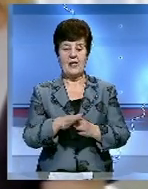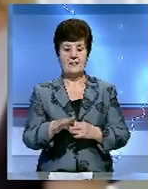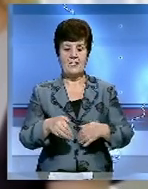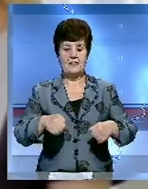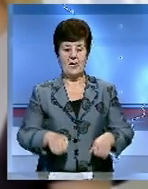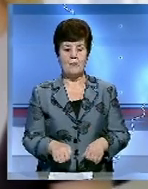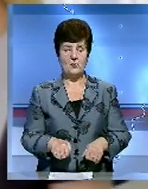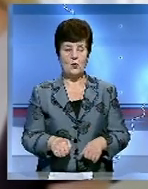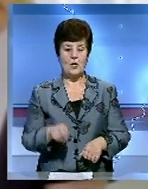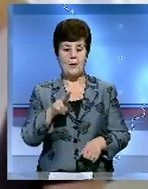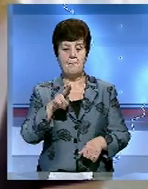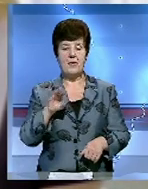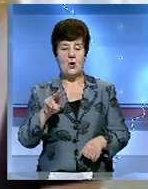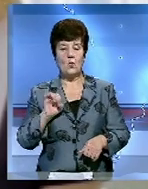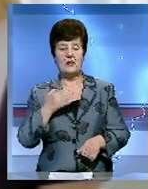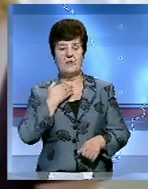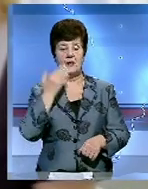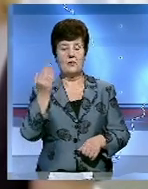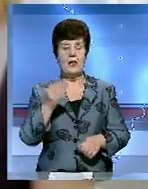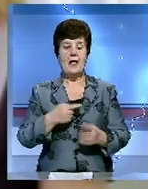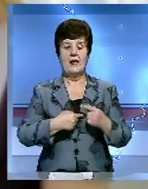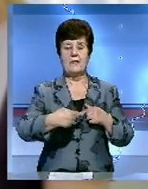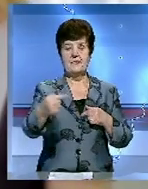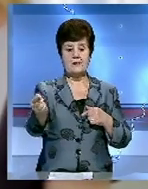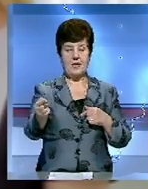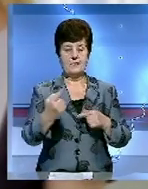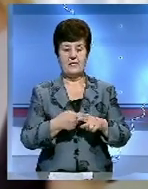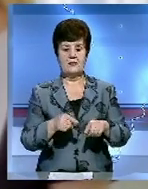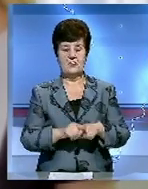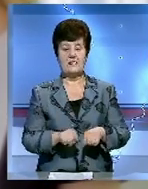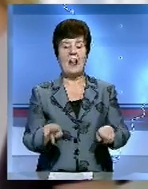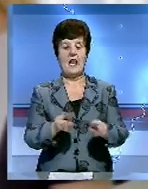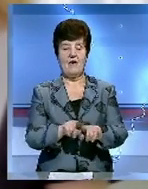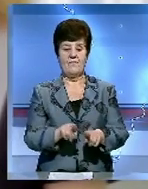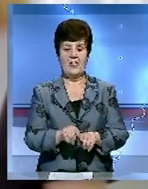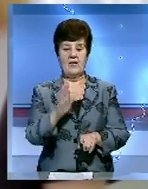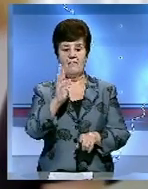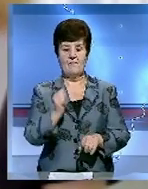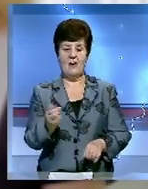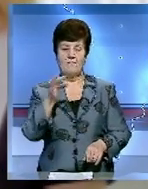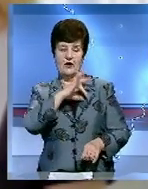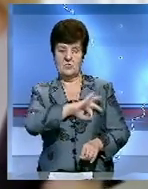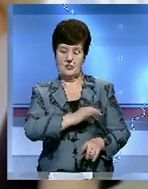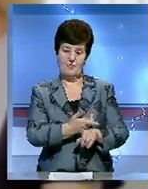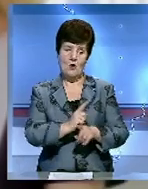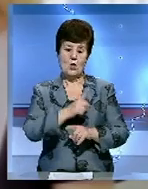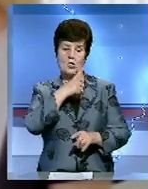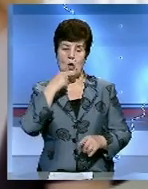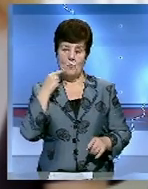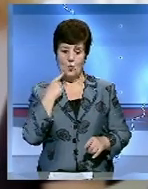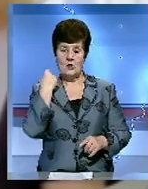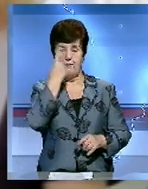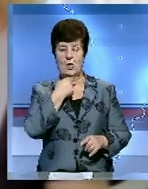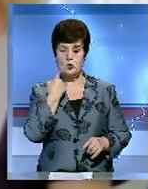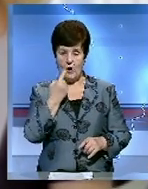de votare la distanță. Aceasta la fel va facilita foarte mult votul persoanelor cu